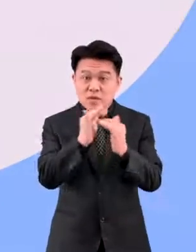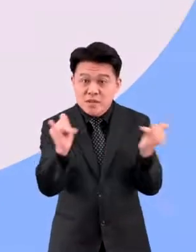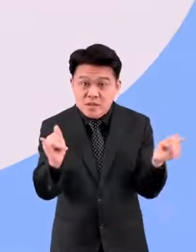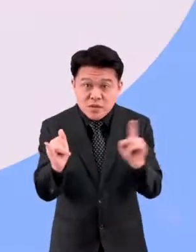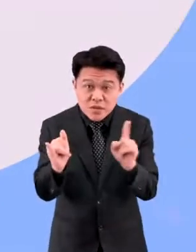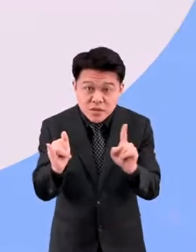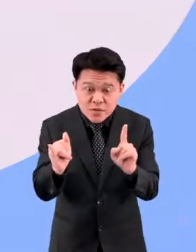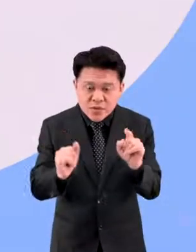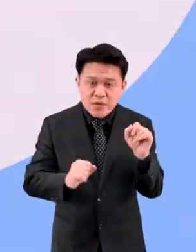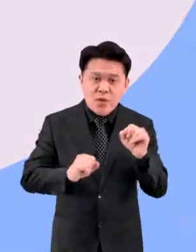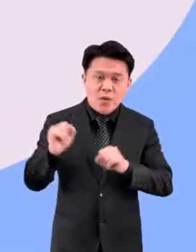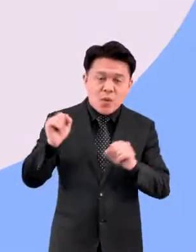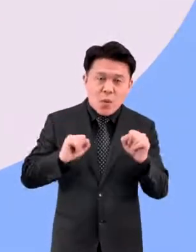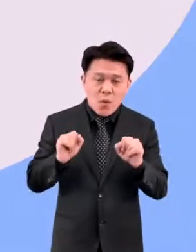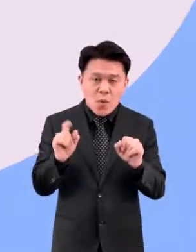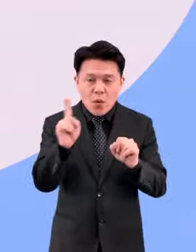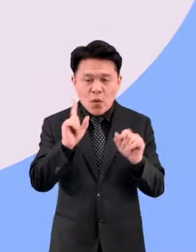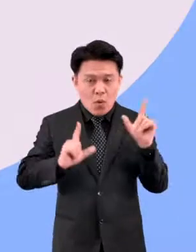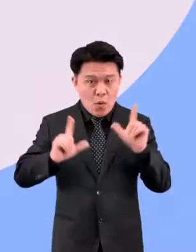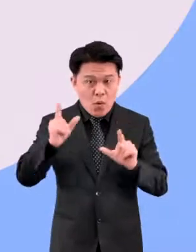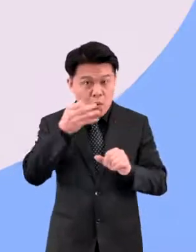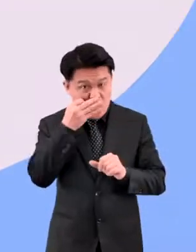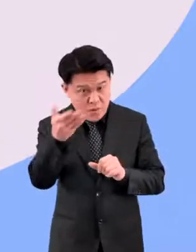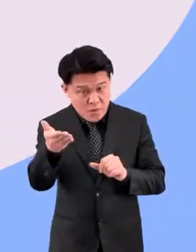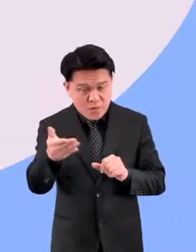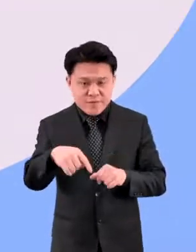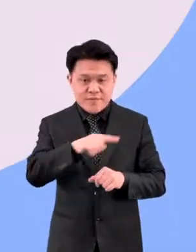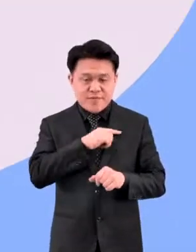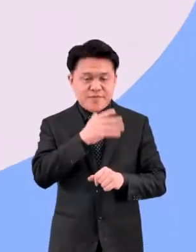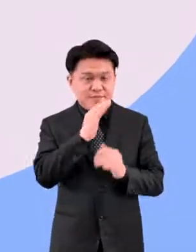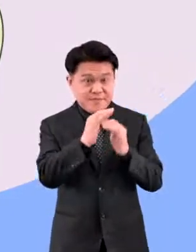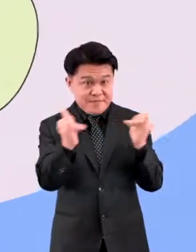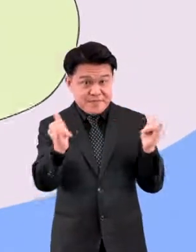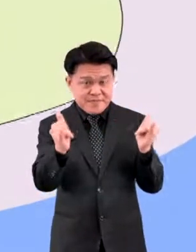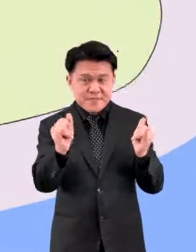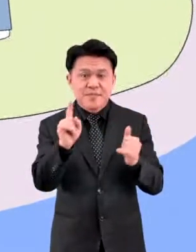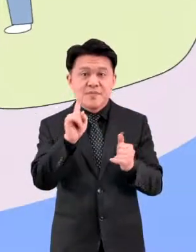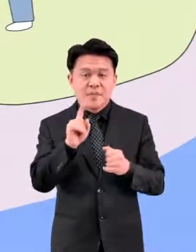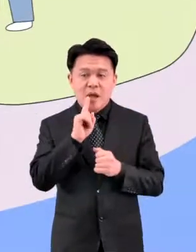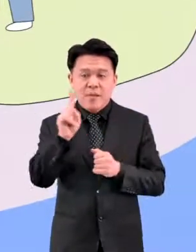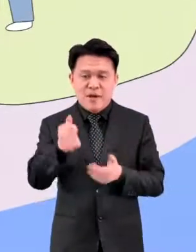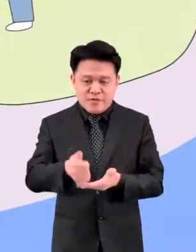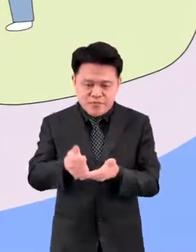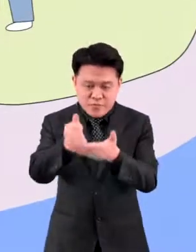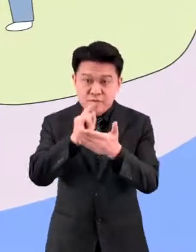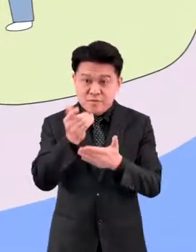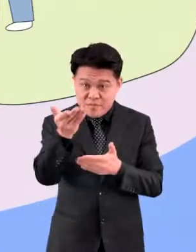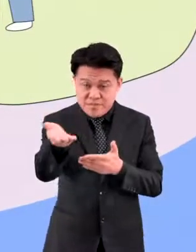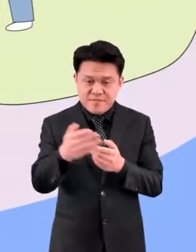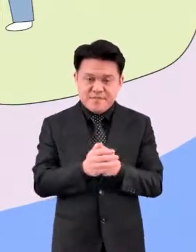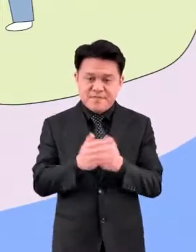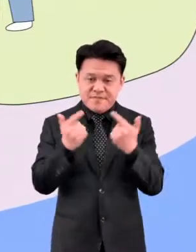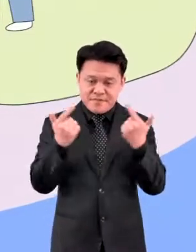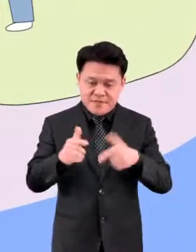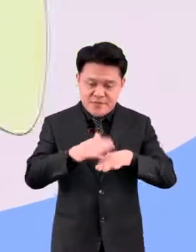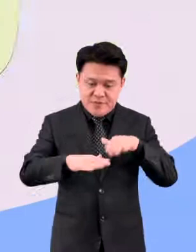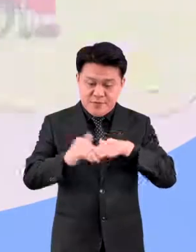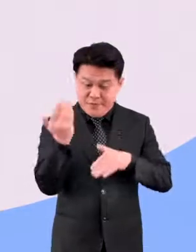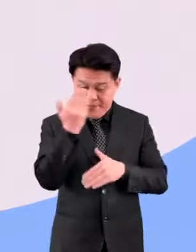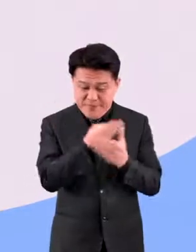요양원에서 만나는 어르신들에게는 어떤 태도가 필요할까요? 우선 어르신에게는 존댓말을